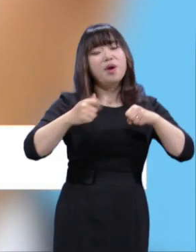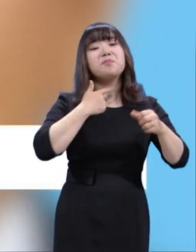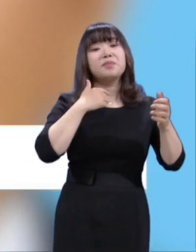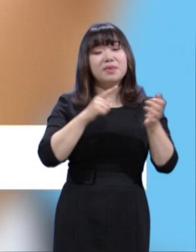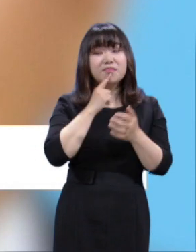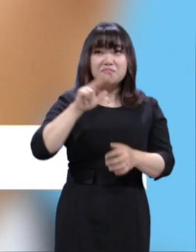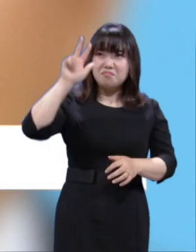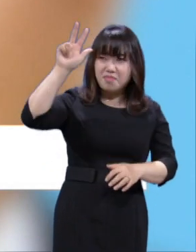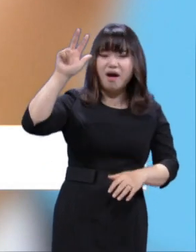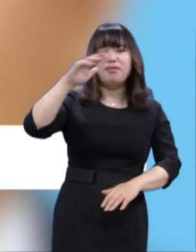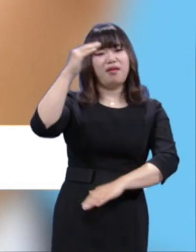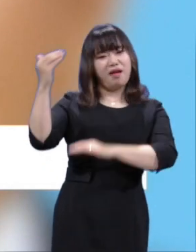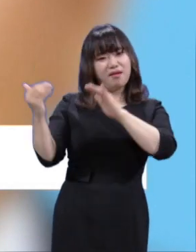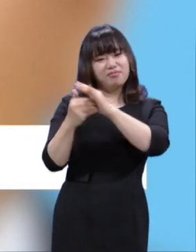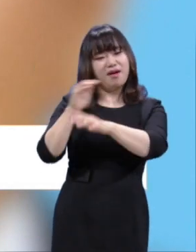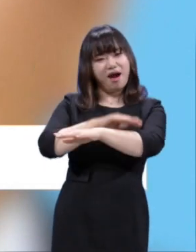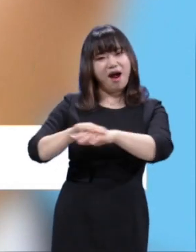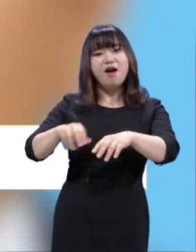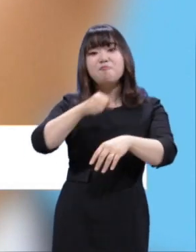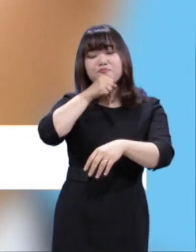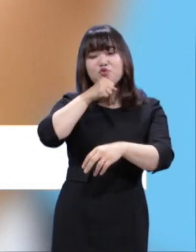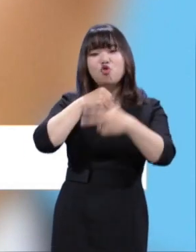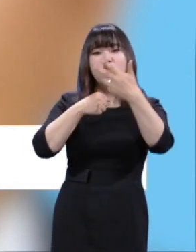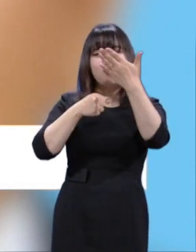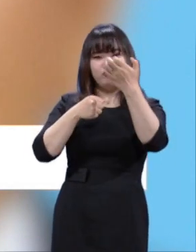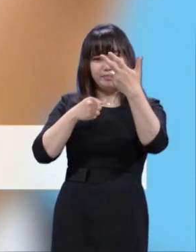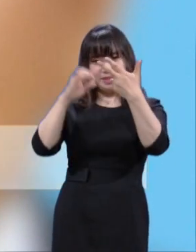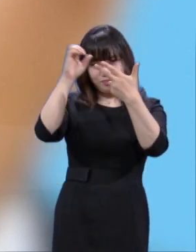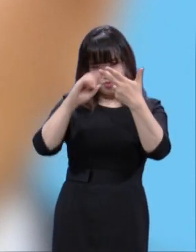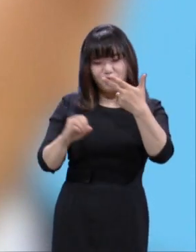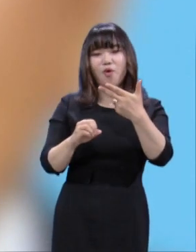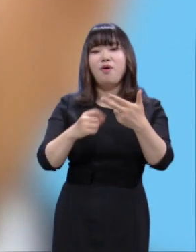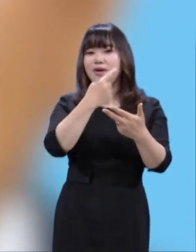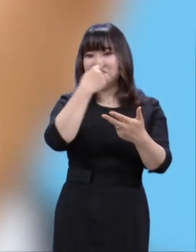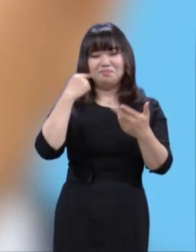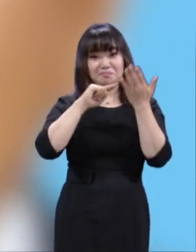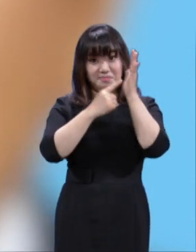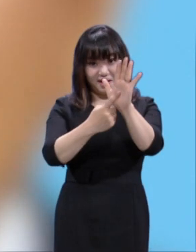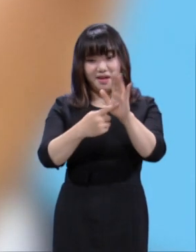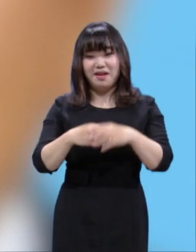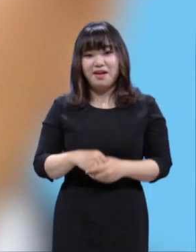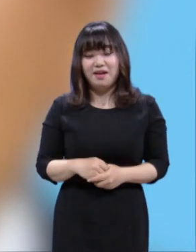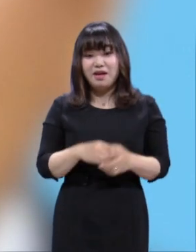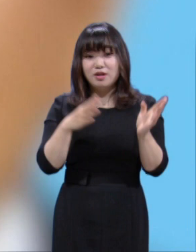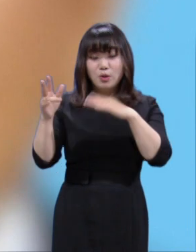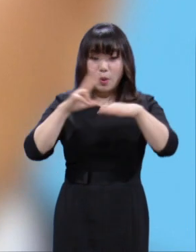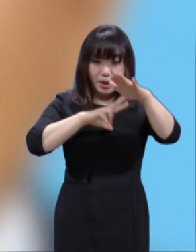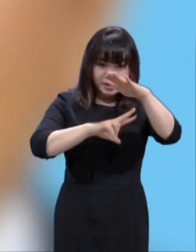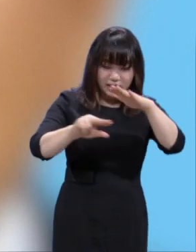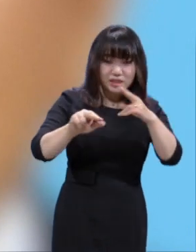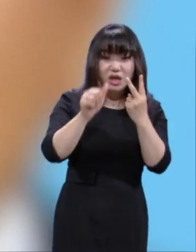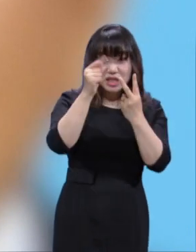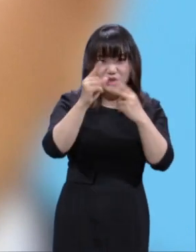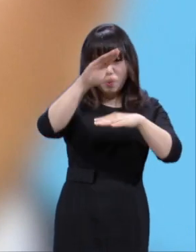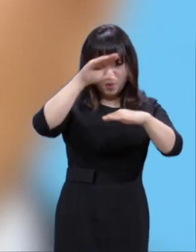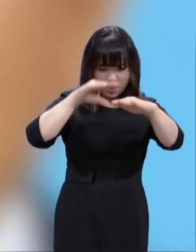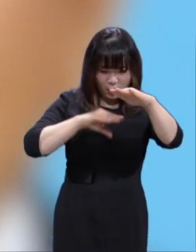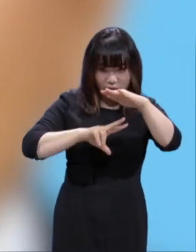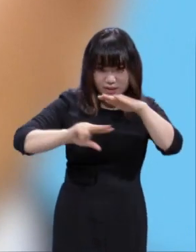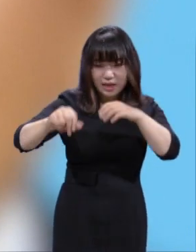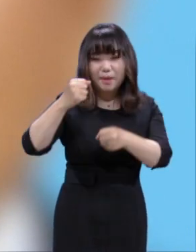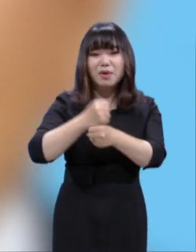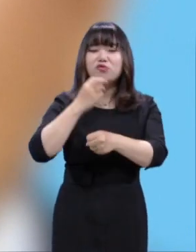공약 이행률 97%를 강점으로 부각시켰습니다. 지하철 2호선 지하화 계획의